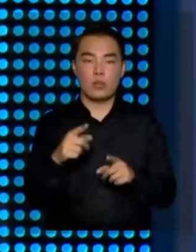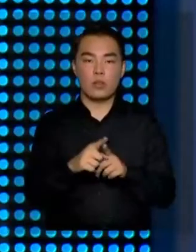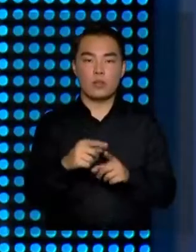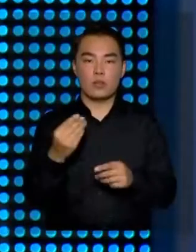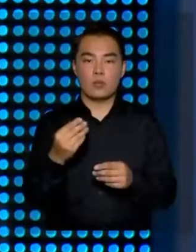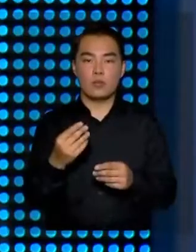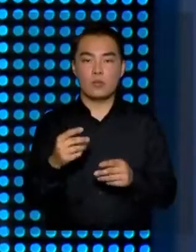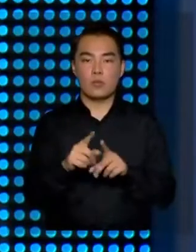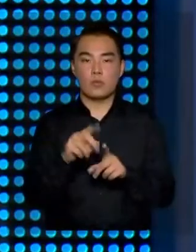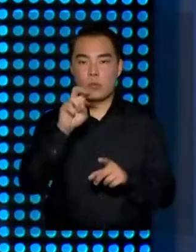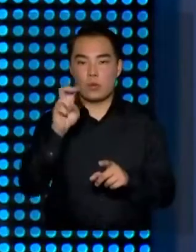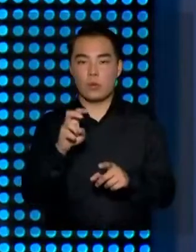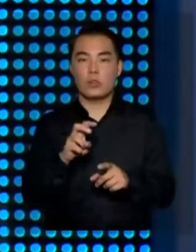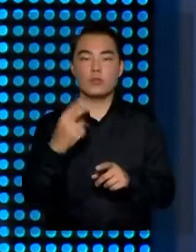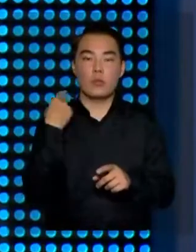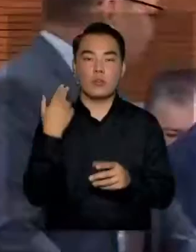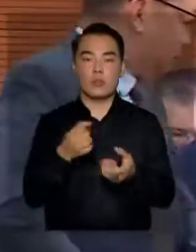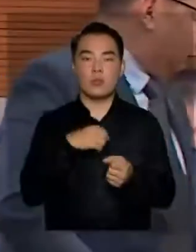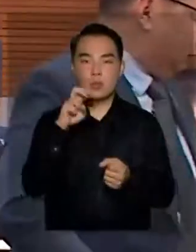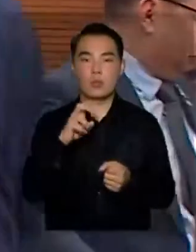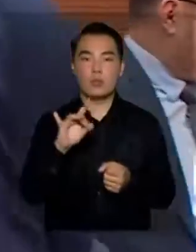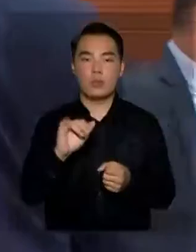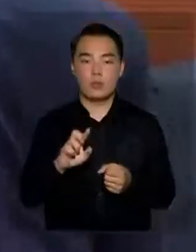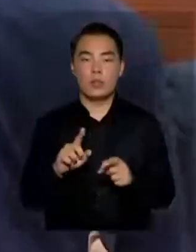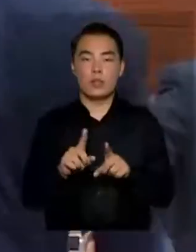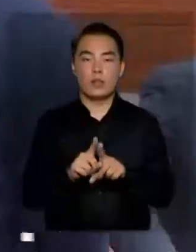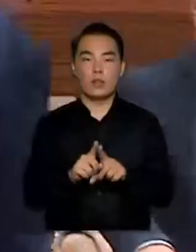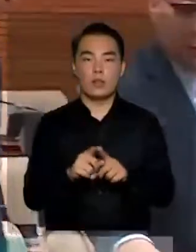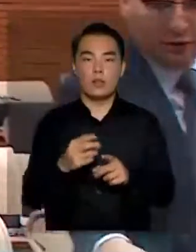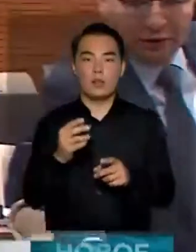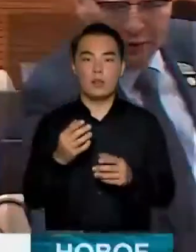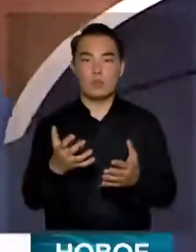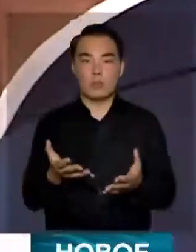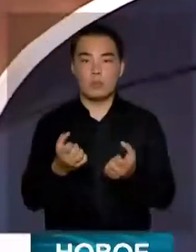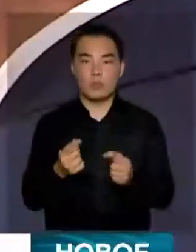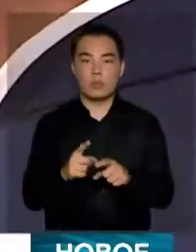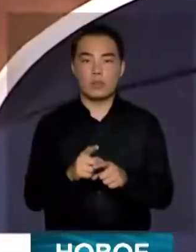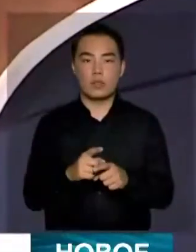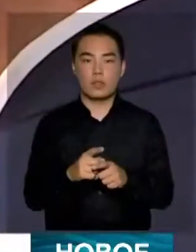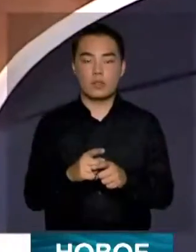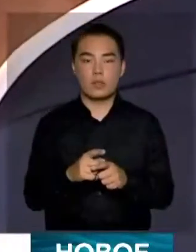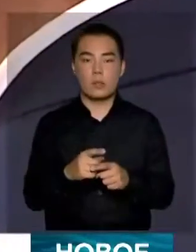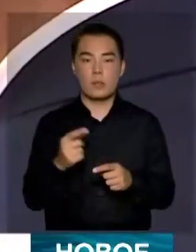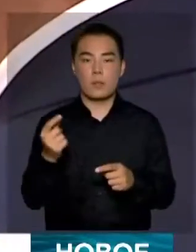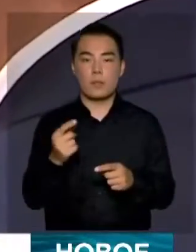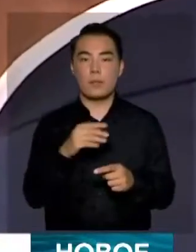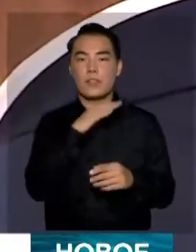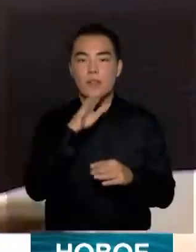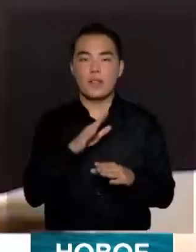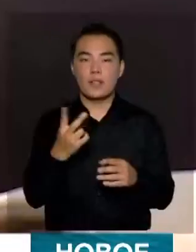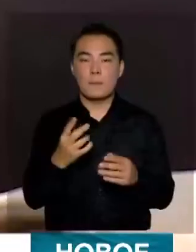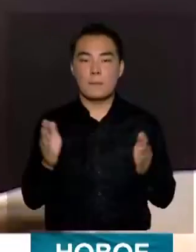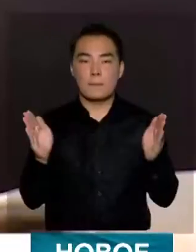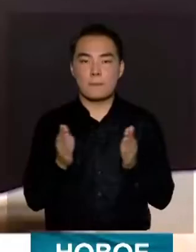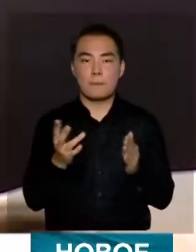и рублях. В Минфине утверждают, что уже занялись увеличением поступлений в бюджет, чтобы минимизировать дефицит. Делать